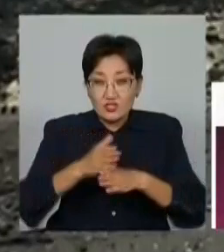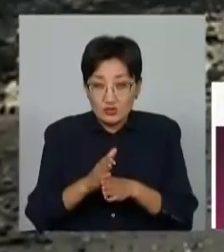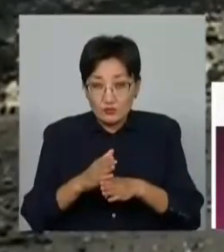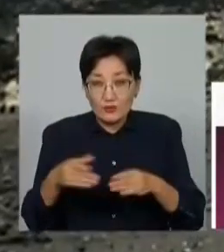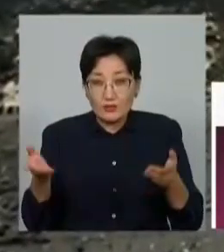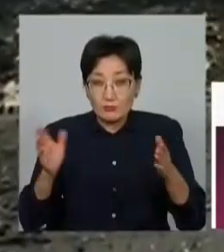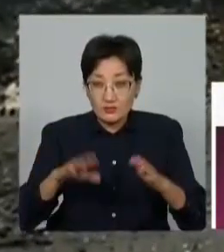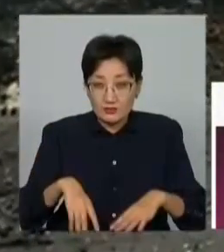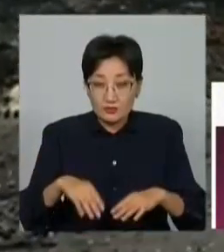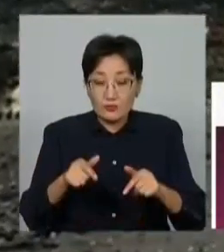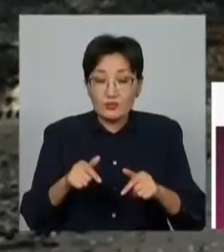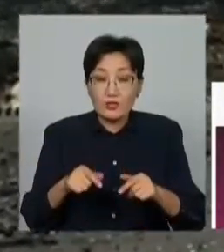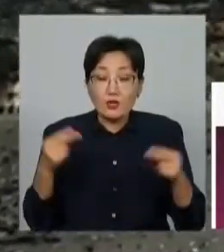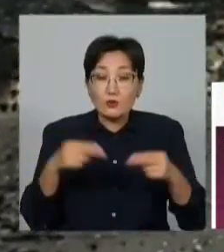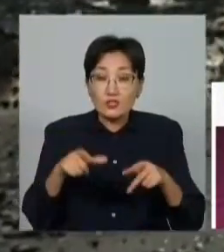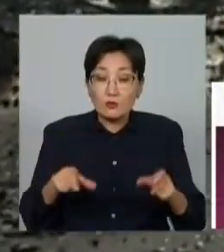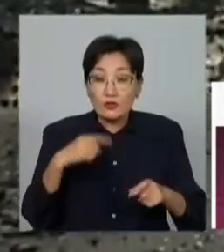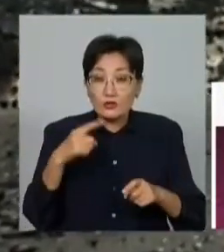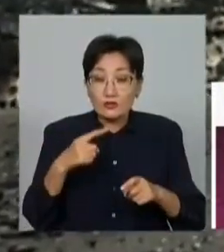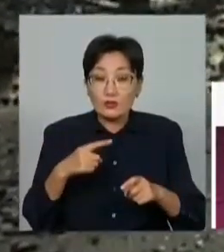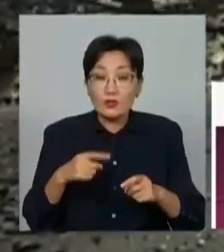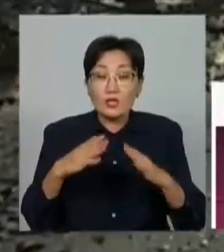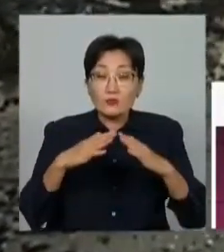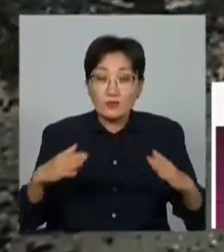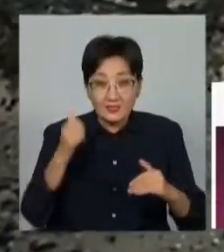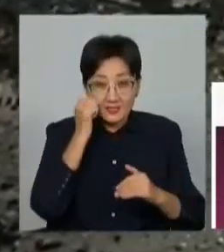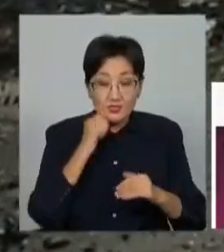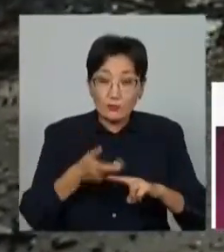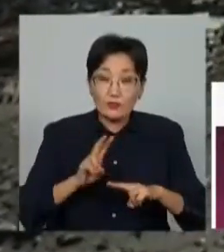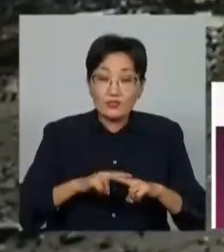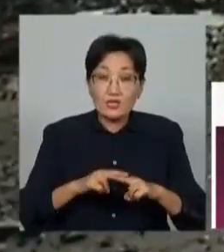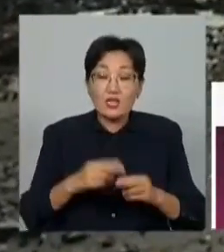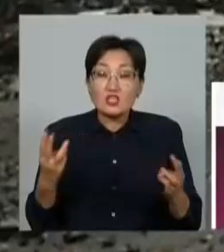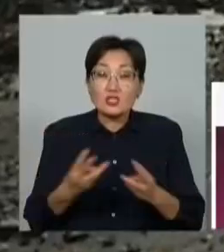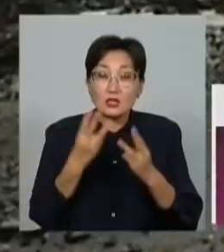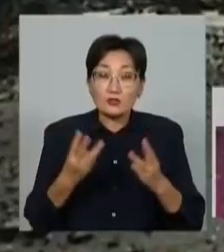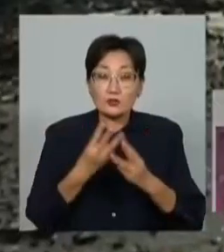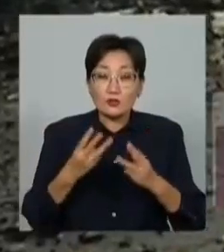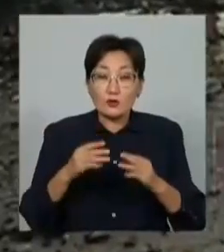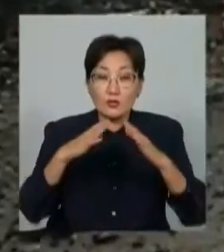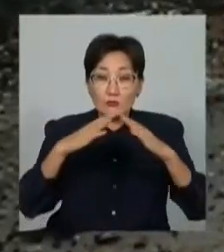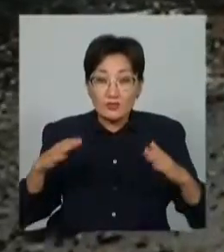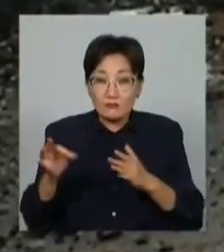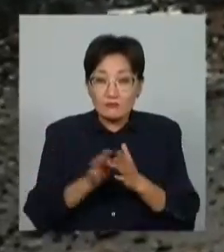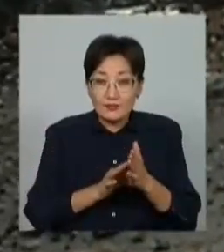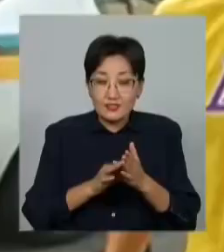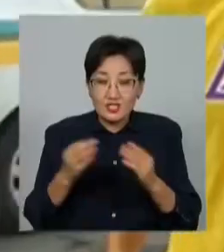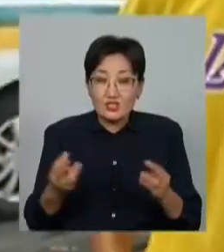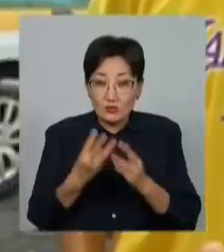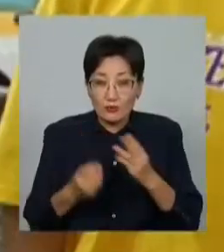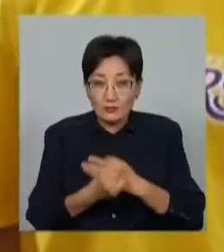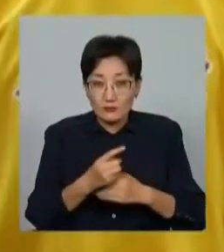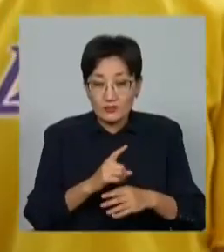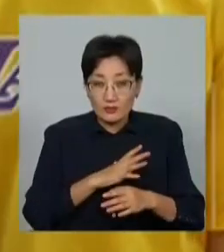жатыр. Мұндағы куәгерлердің сөзінше, шатыр ескірген, сондықтан жалын төбені бірден шарпып өткен дейді.